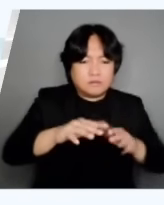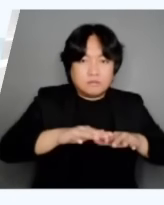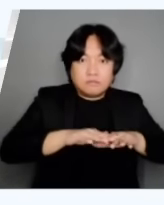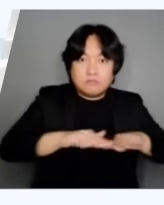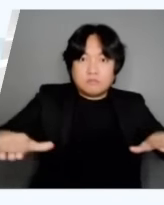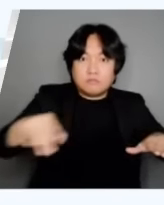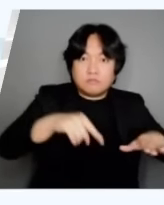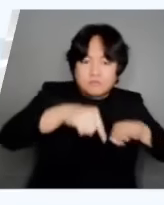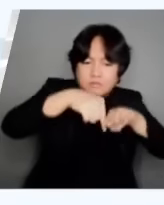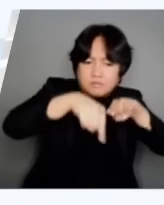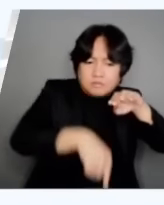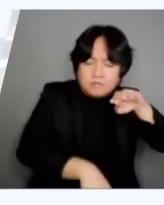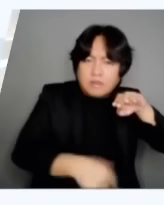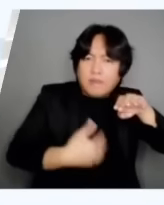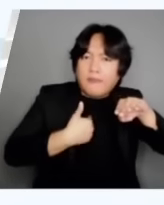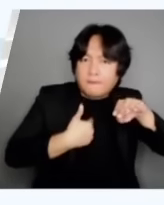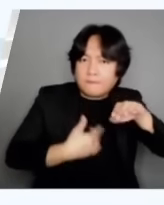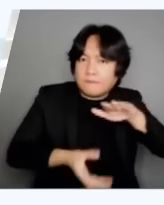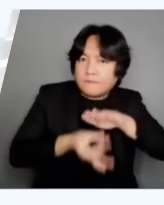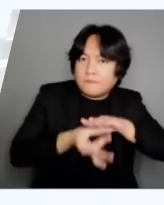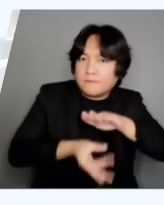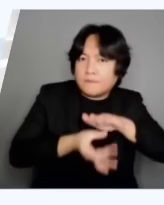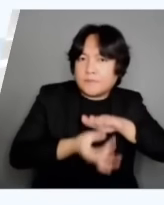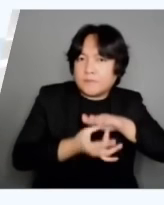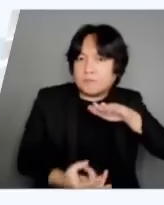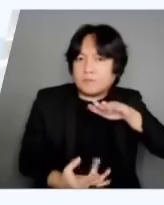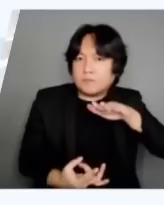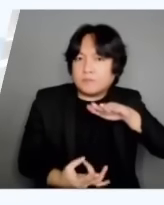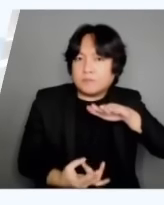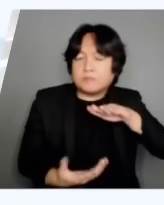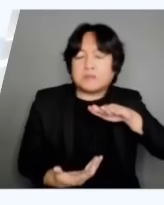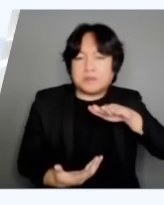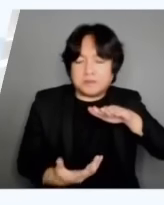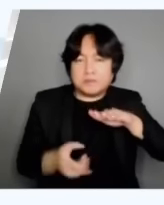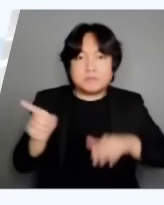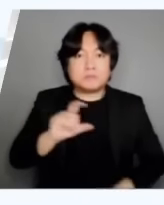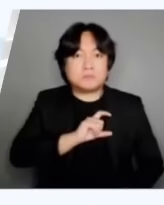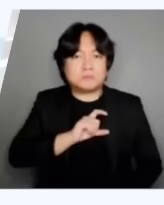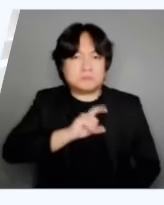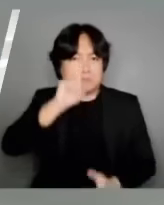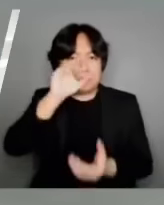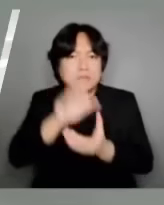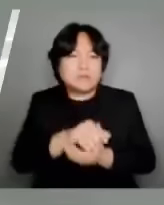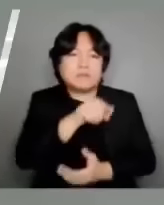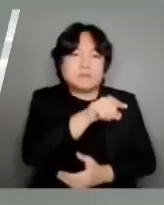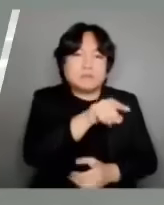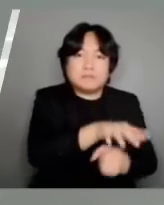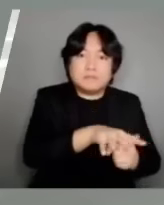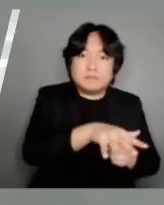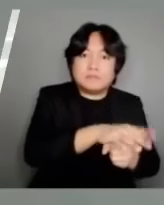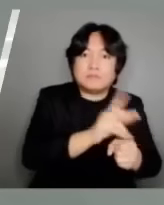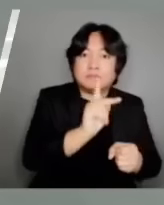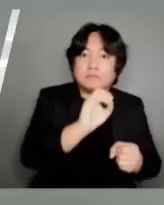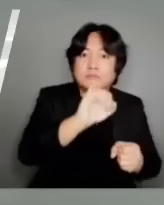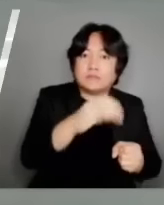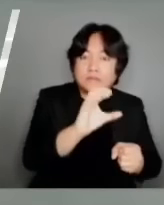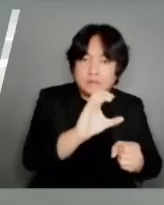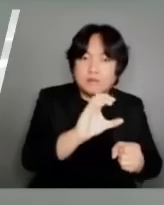naniniwala silang nasa underground bunker sa loob ng compound si Pastor Apollo Quiboloy. Yan ang binabantayan natin